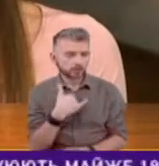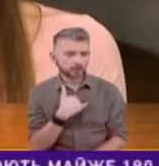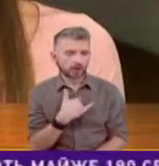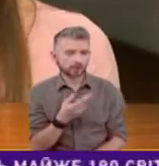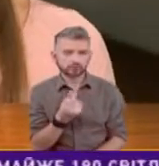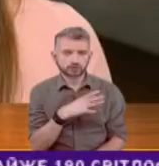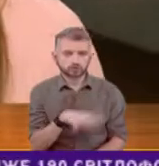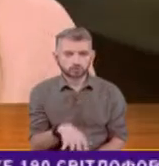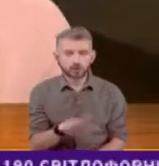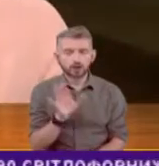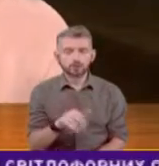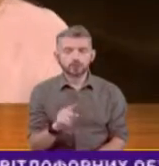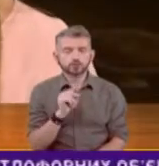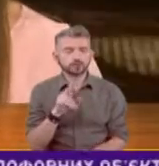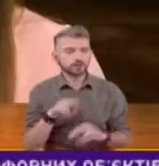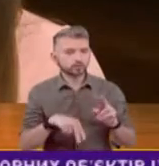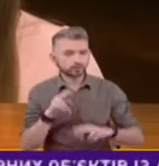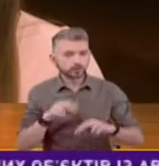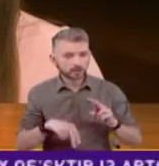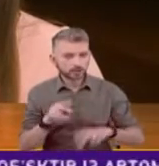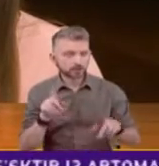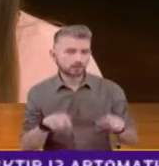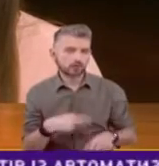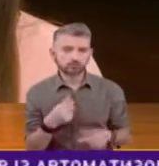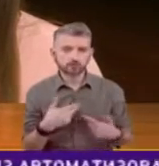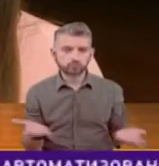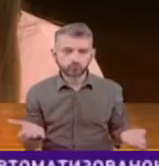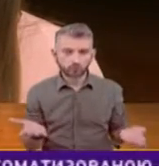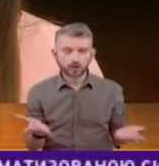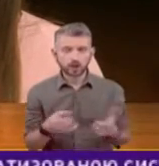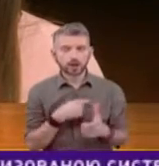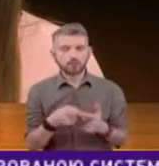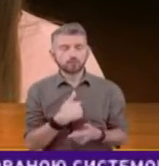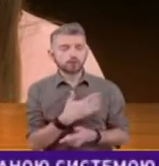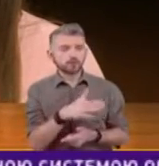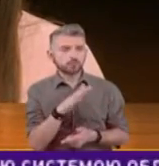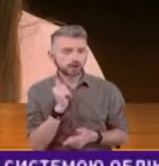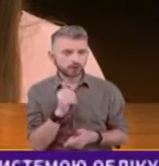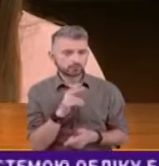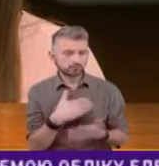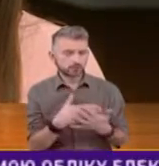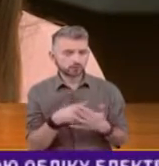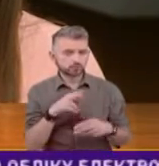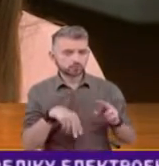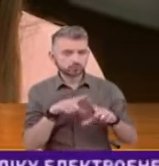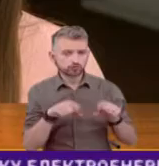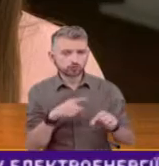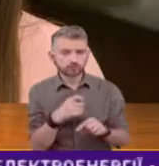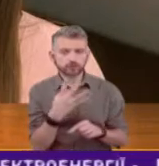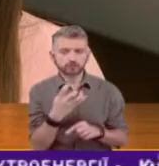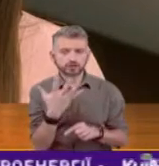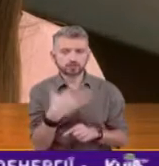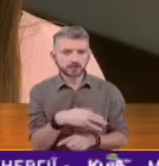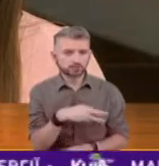було. А потім, щоб її збудувати, також не було. Або ми беремо, як приклад знову, будуємо школу за